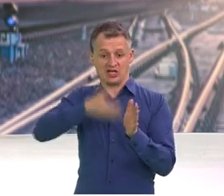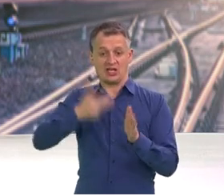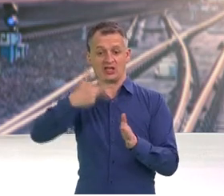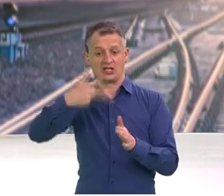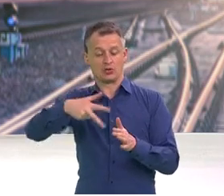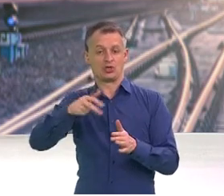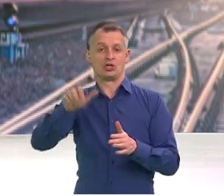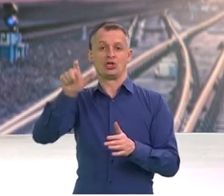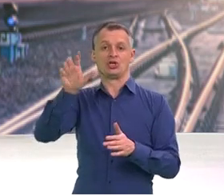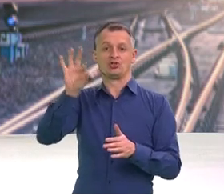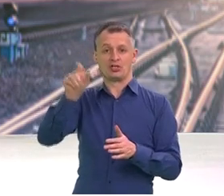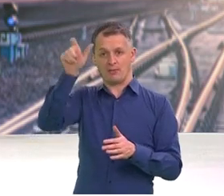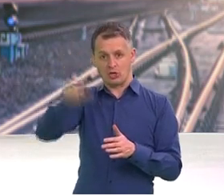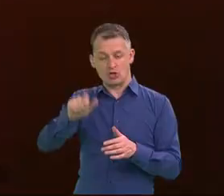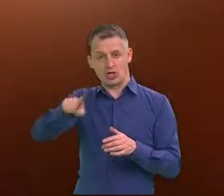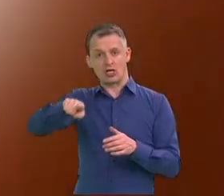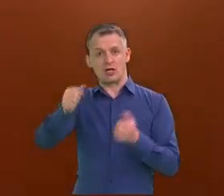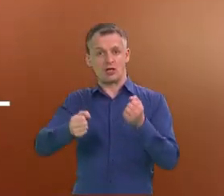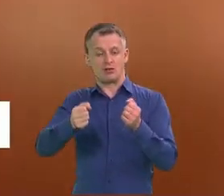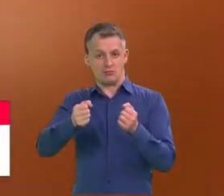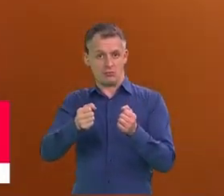cealaltă transporta marfă.